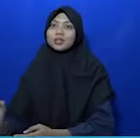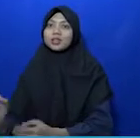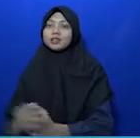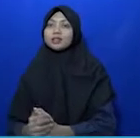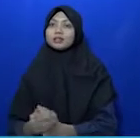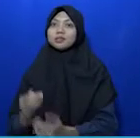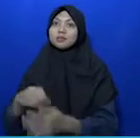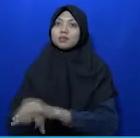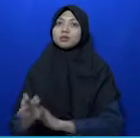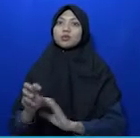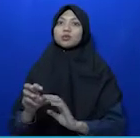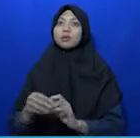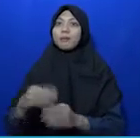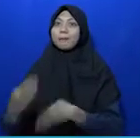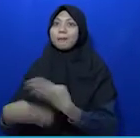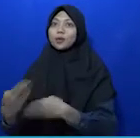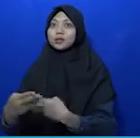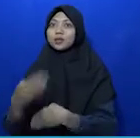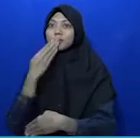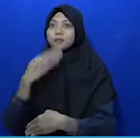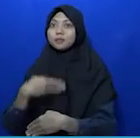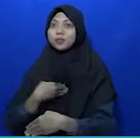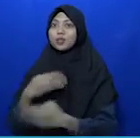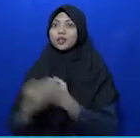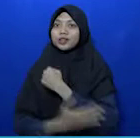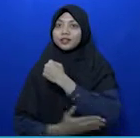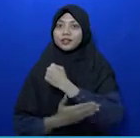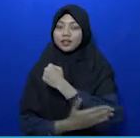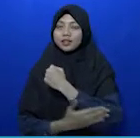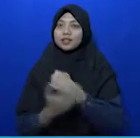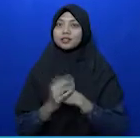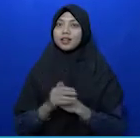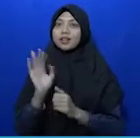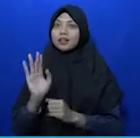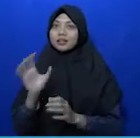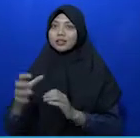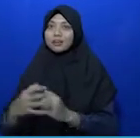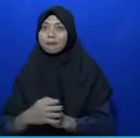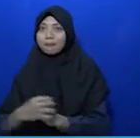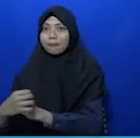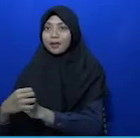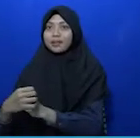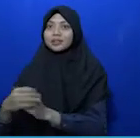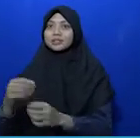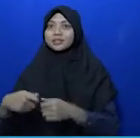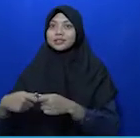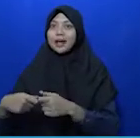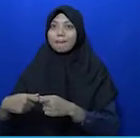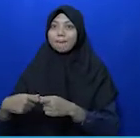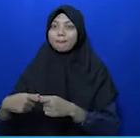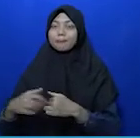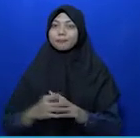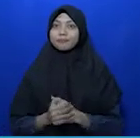BUMN dalam hal ini PT Inalum Persero yang akan menjadi pemegang saham mayoritas dari